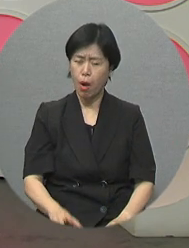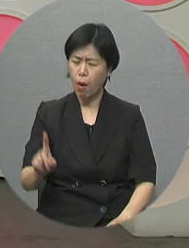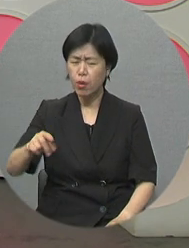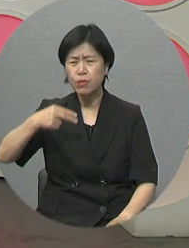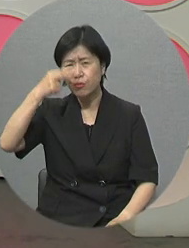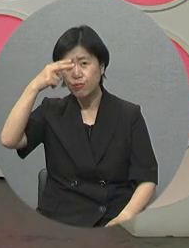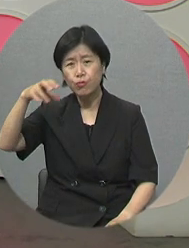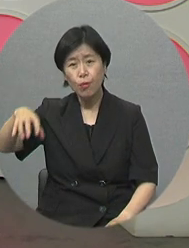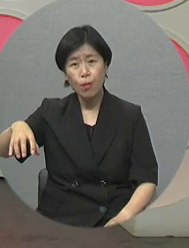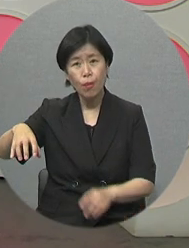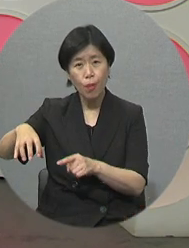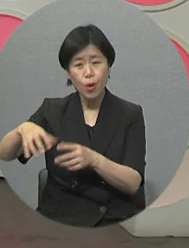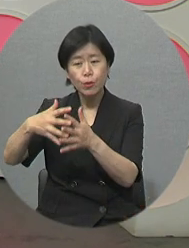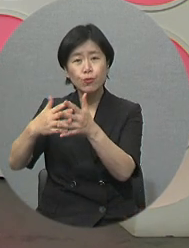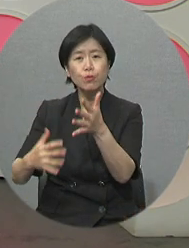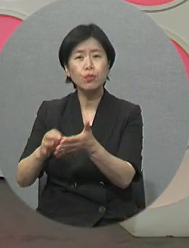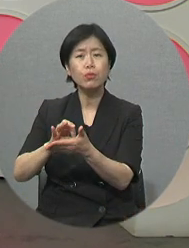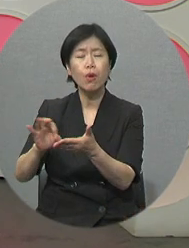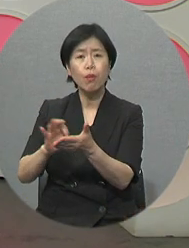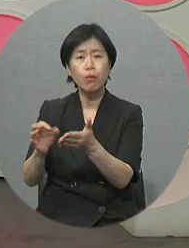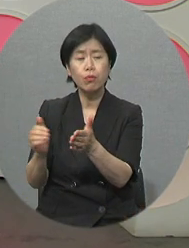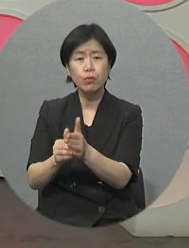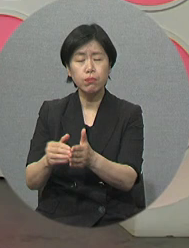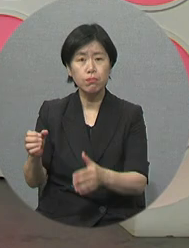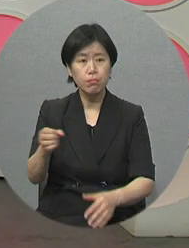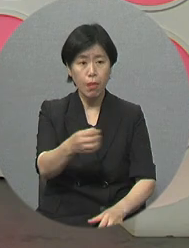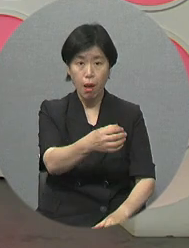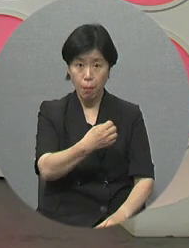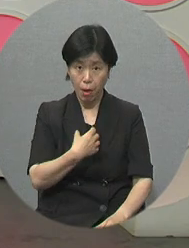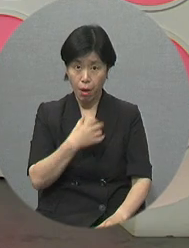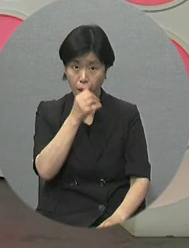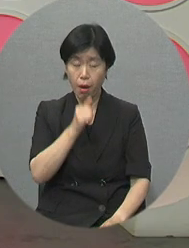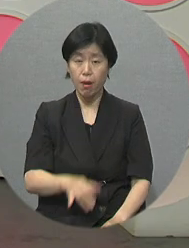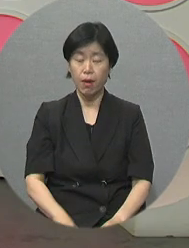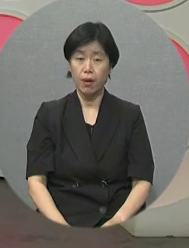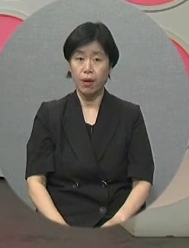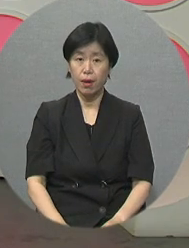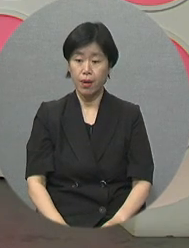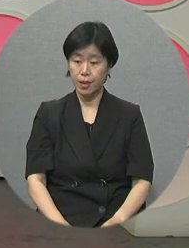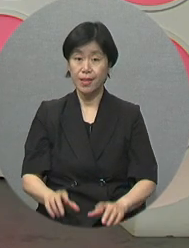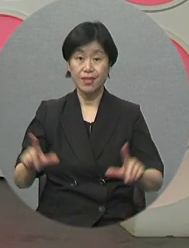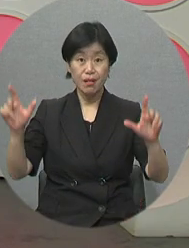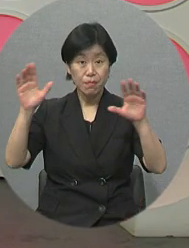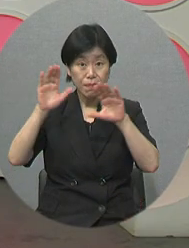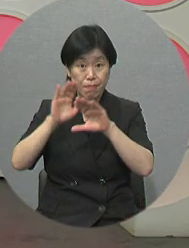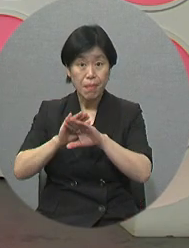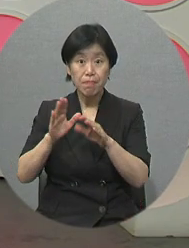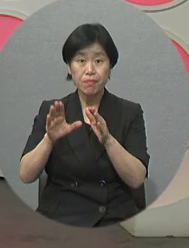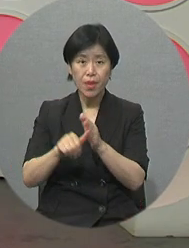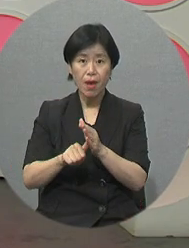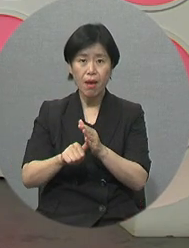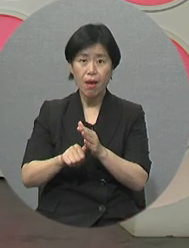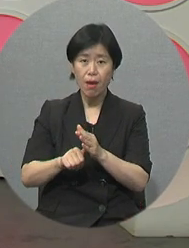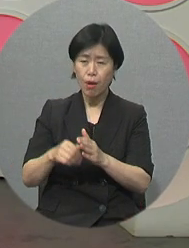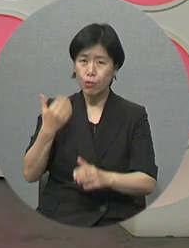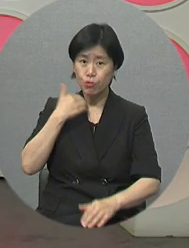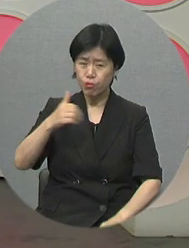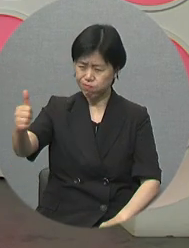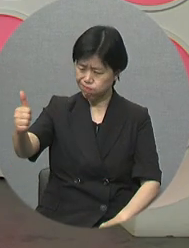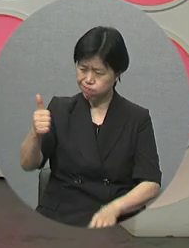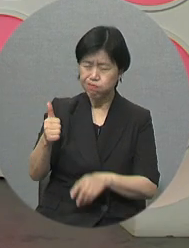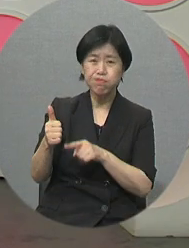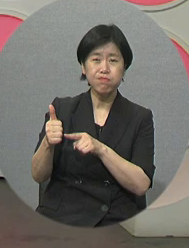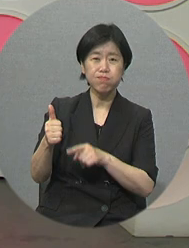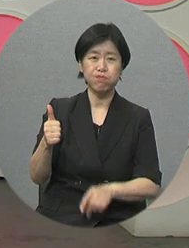주점에서 수표가 사용됐다고 했습니다. 그런데 그날 밤 낯이 익은 남자가 저희 집을 방문을